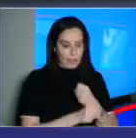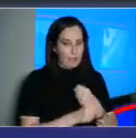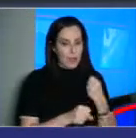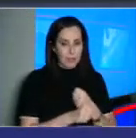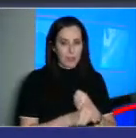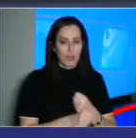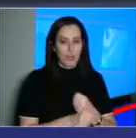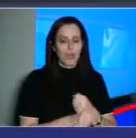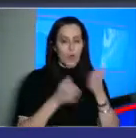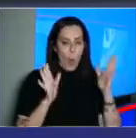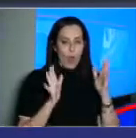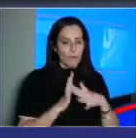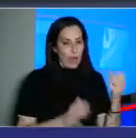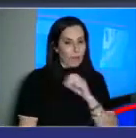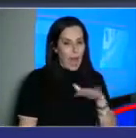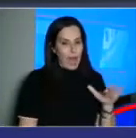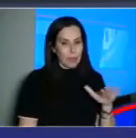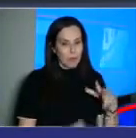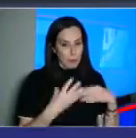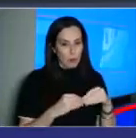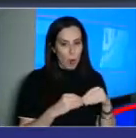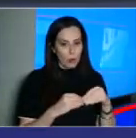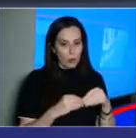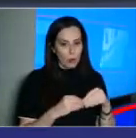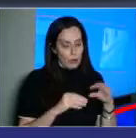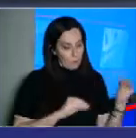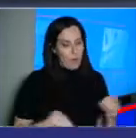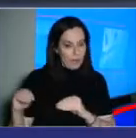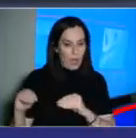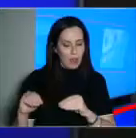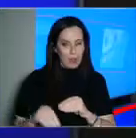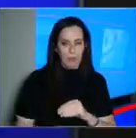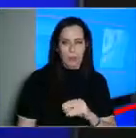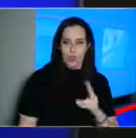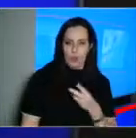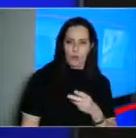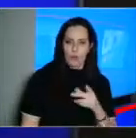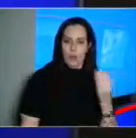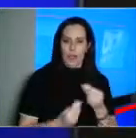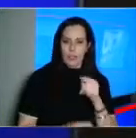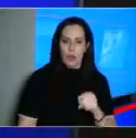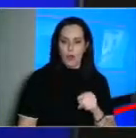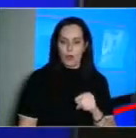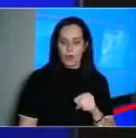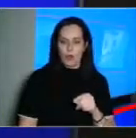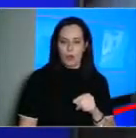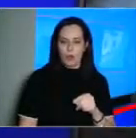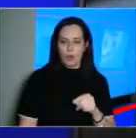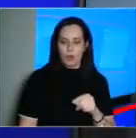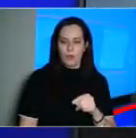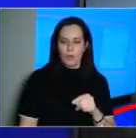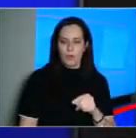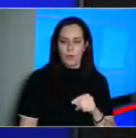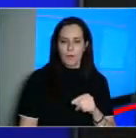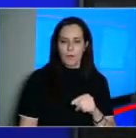מעשה נועל וחטפה את הילדים מהמשפחות והעבירה אותם? שוב, העניין של אנחנו מדברים על... אתה